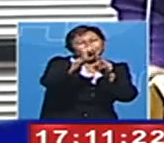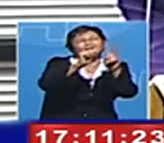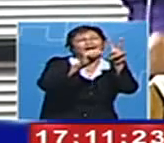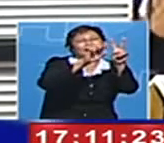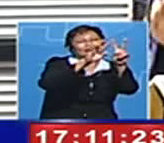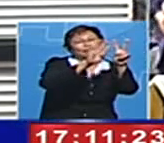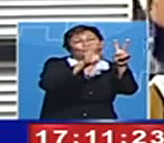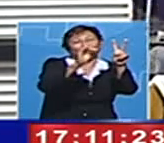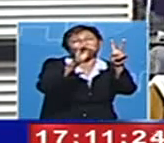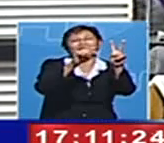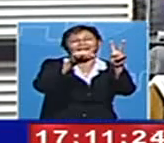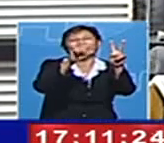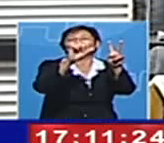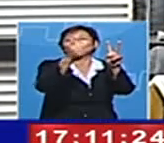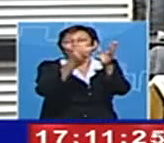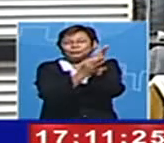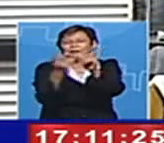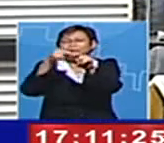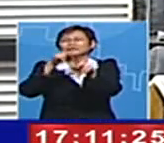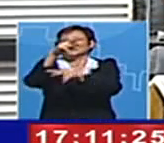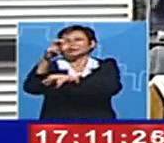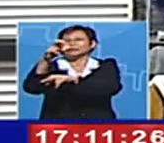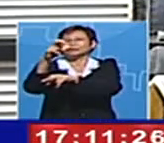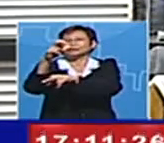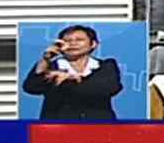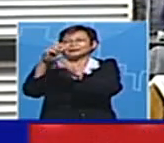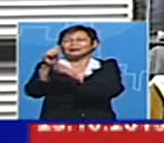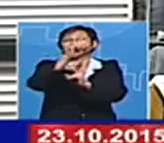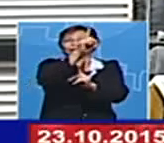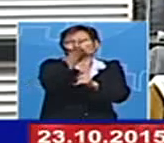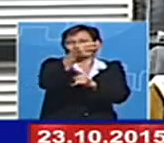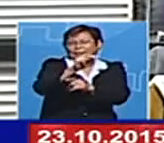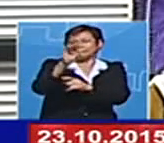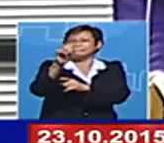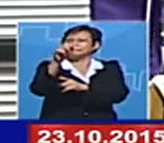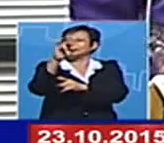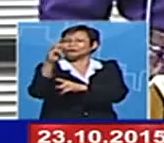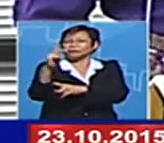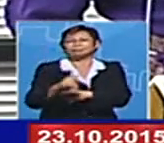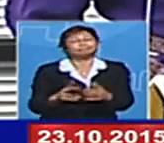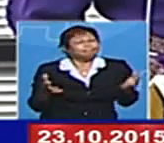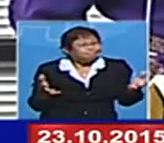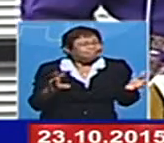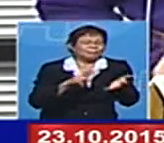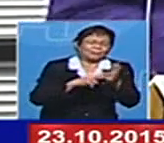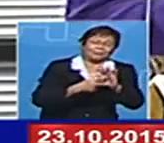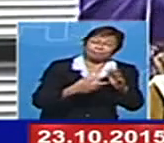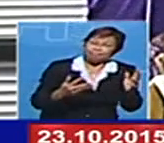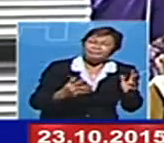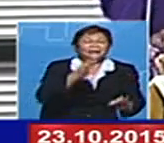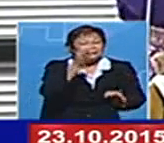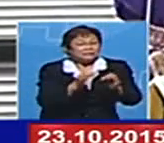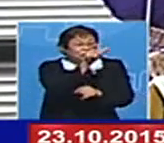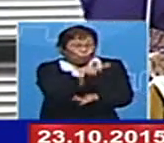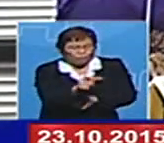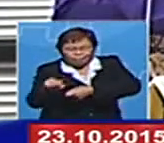r48.10 kepada r00 bagi setiap tanrik maksudnya sekira